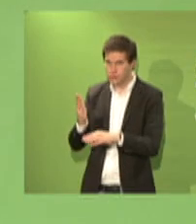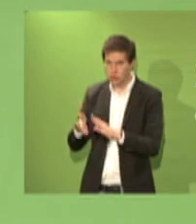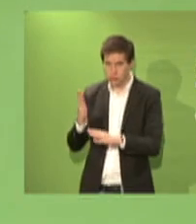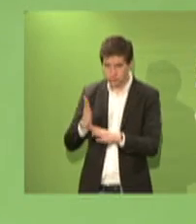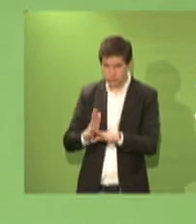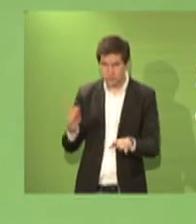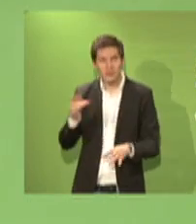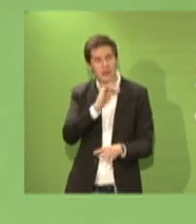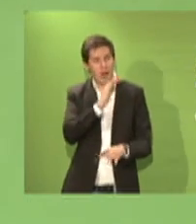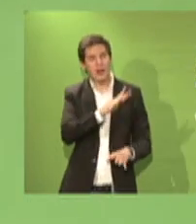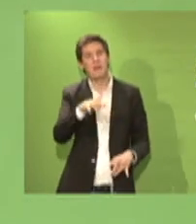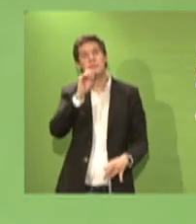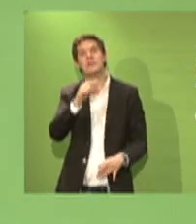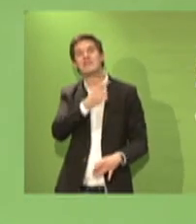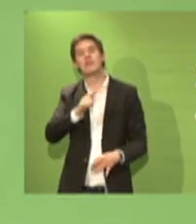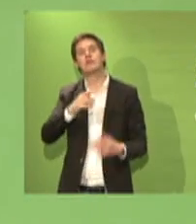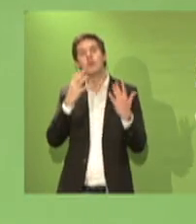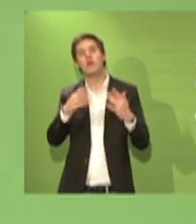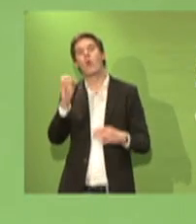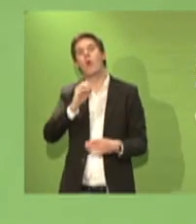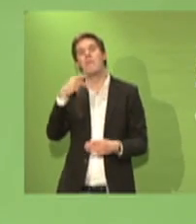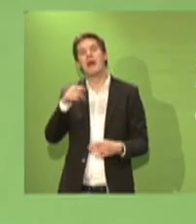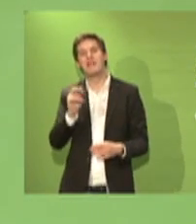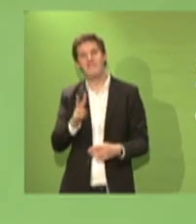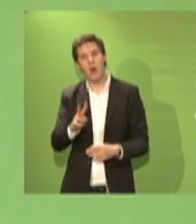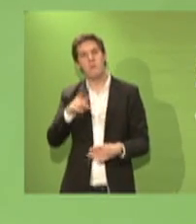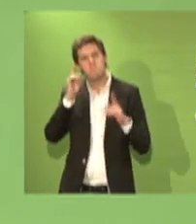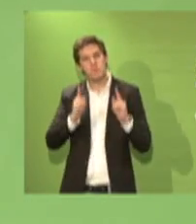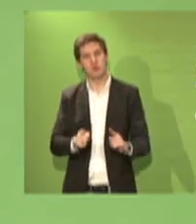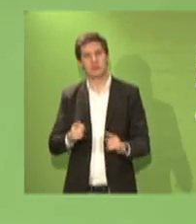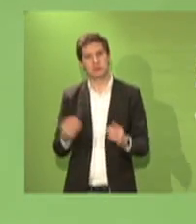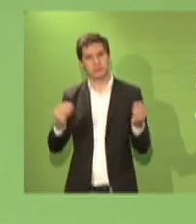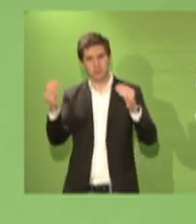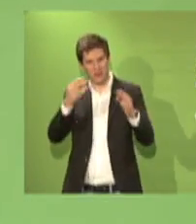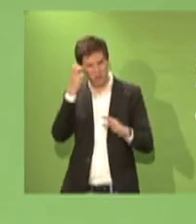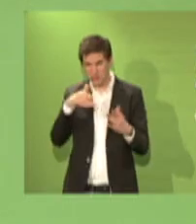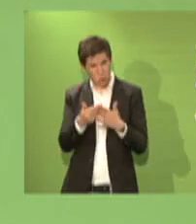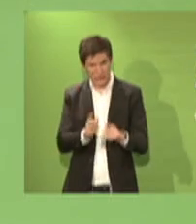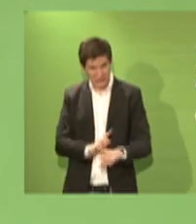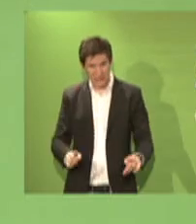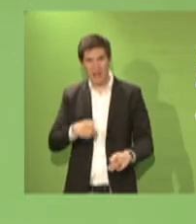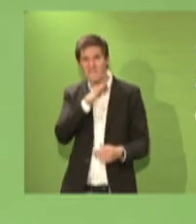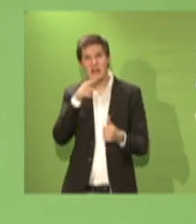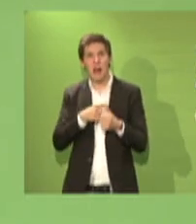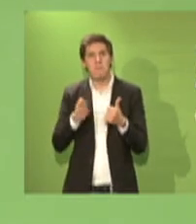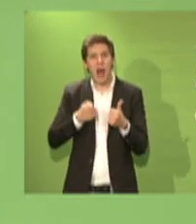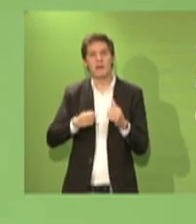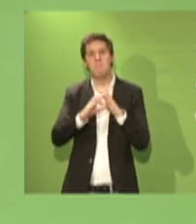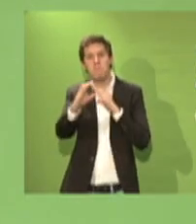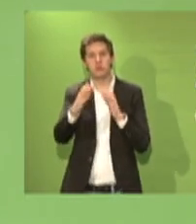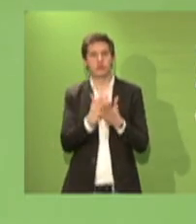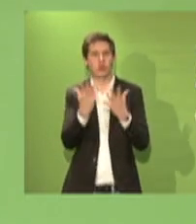nach 2019 eine Bundesfinanzierung für den ÖPNV gibt. Sonst sind viele Bahnstrecken, viele Busverbindungen im ländlichen Raum gefährdet. Danke